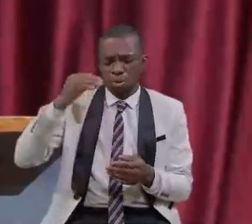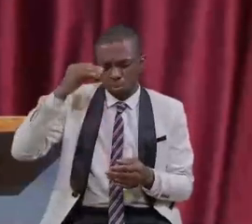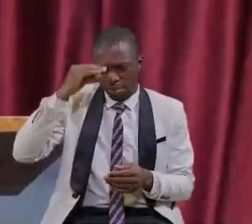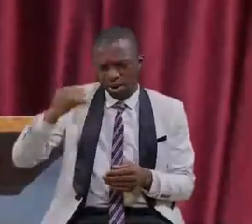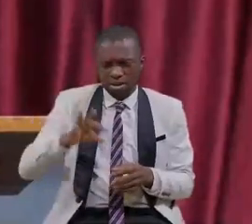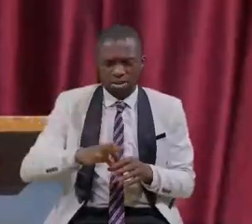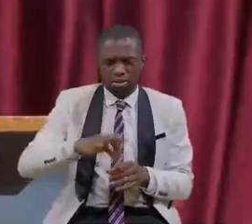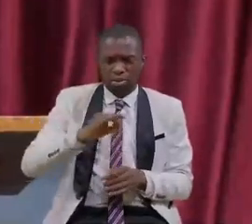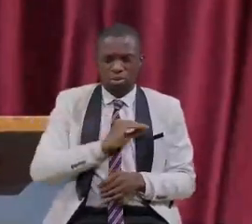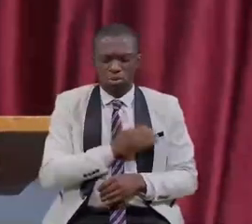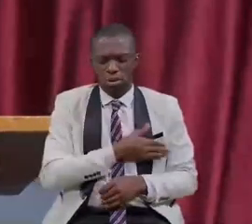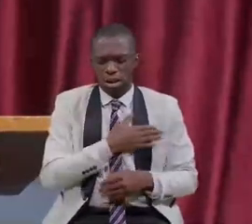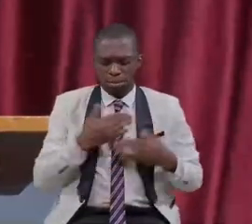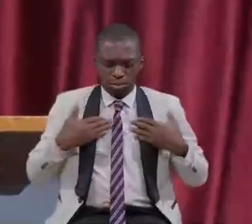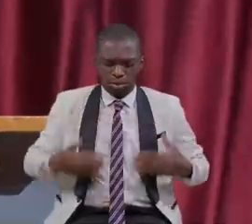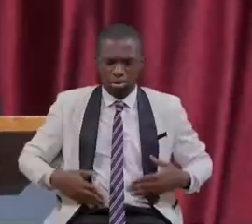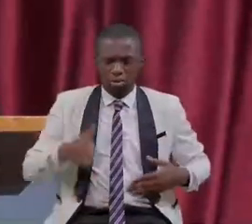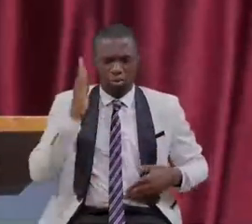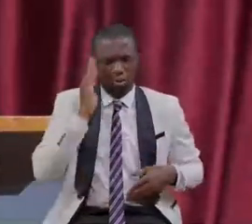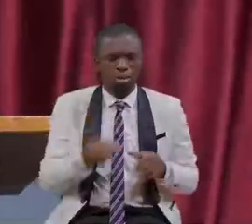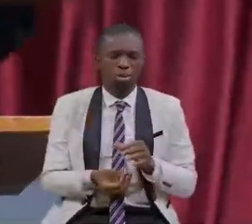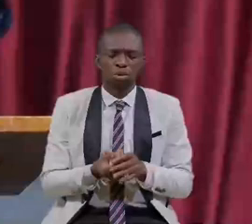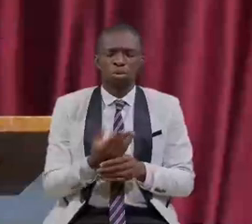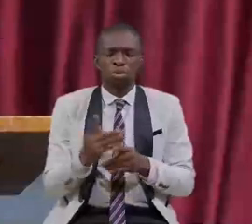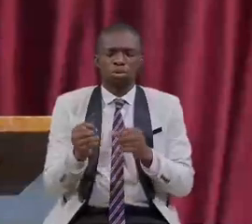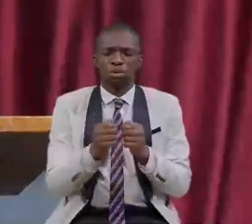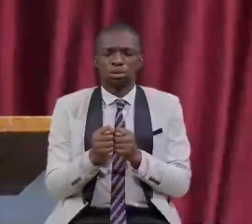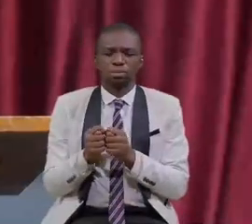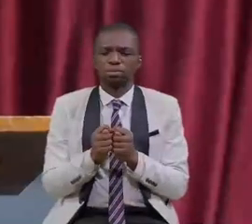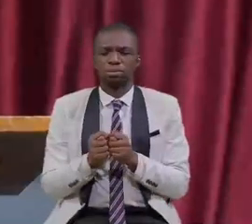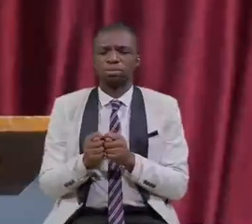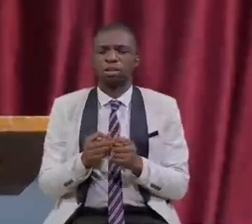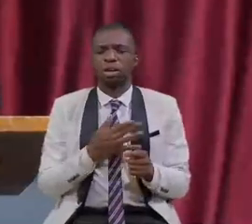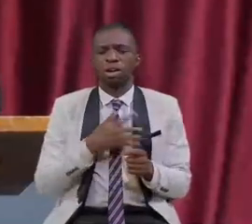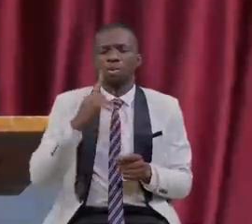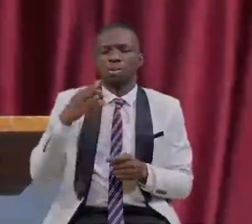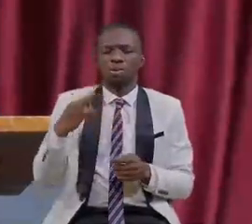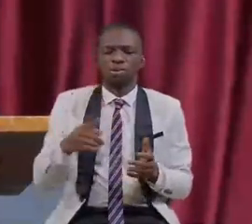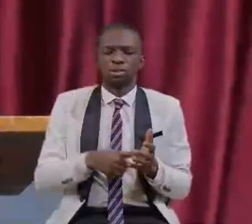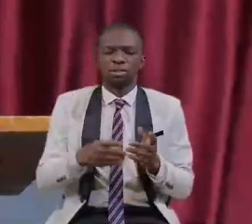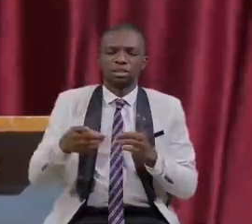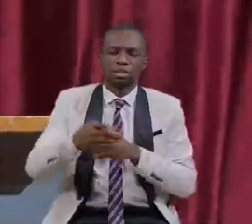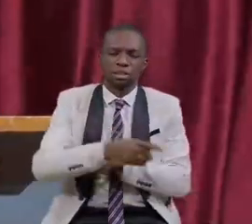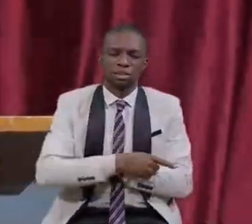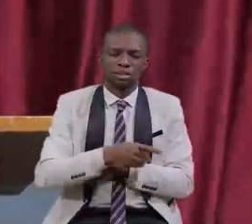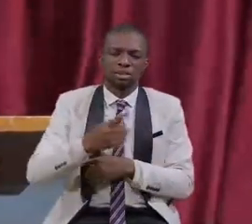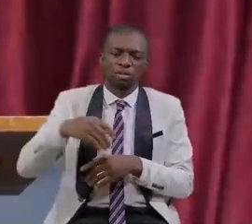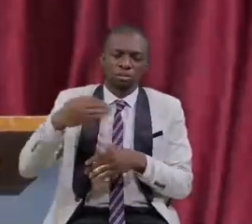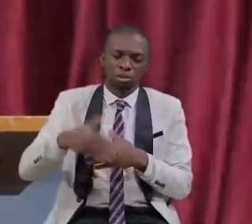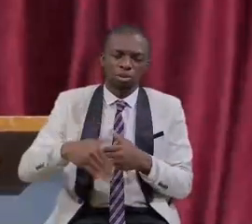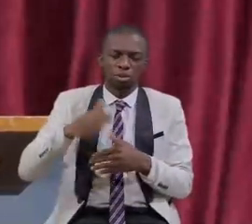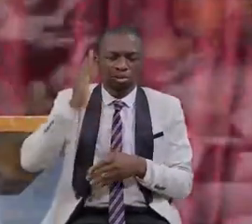corps, puissent croître ensemble. Et l'un de ces jours, le corps